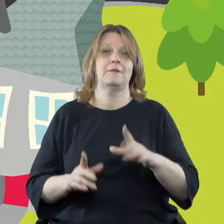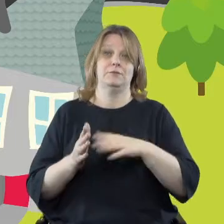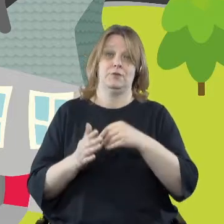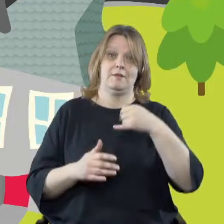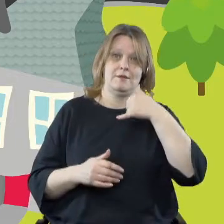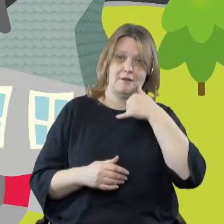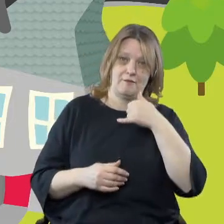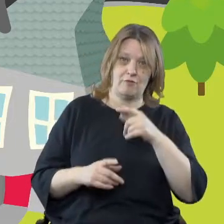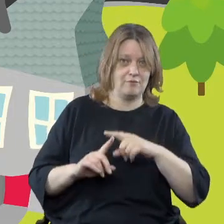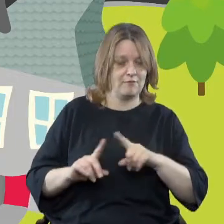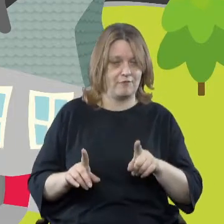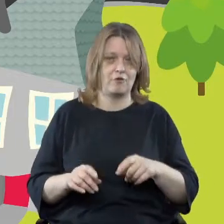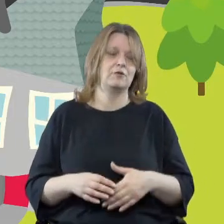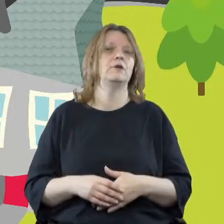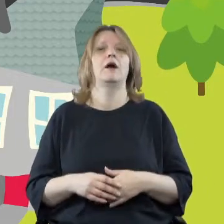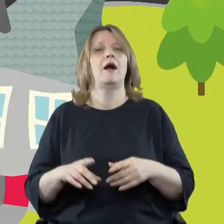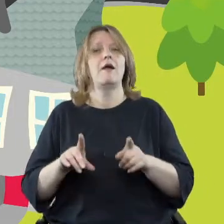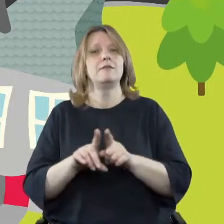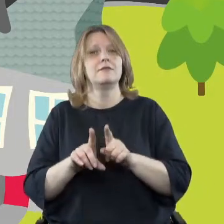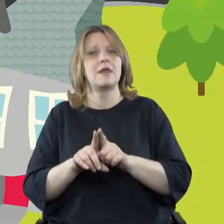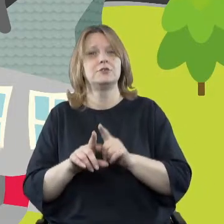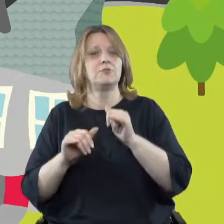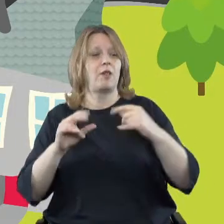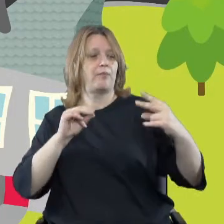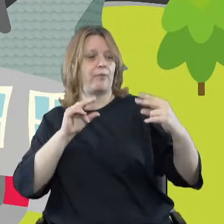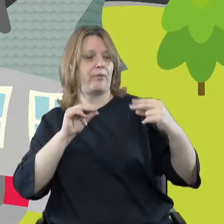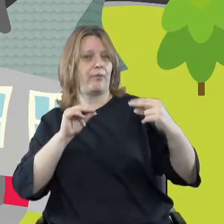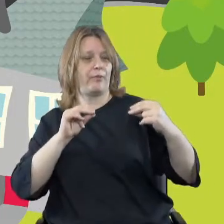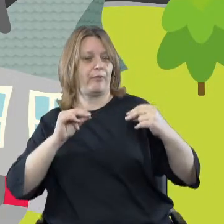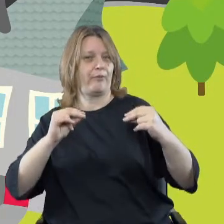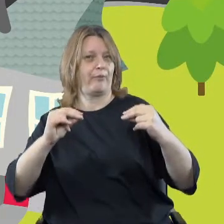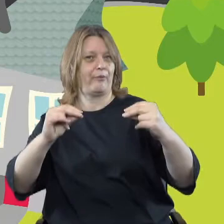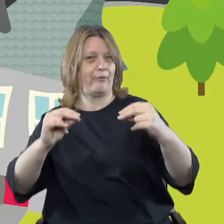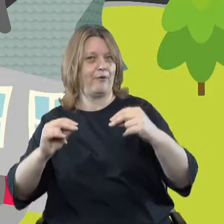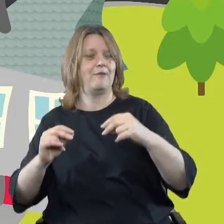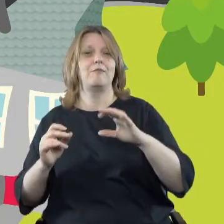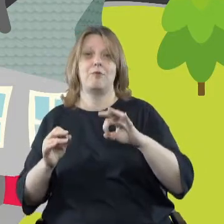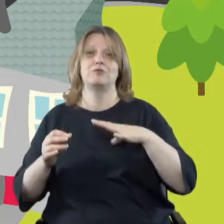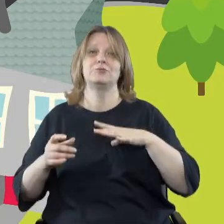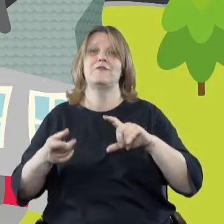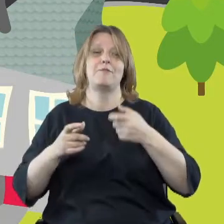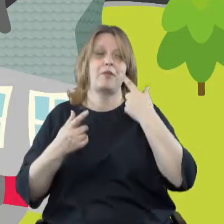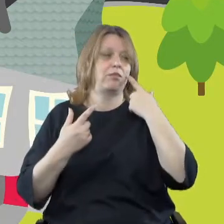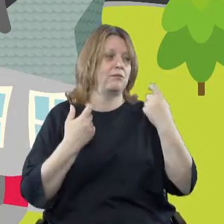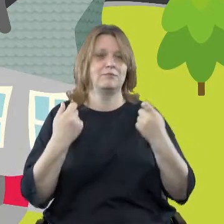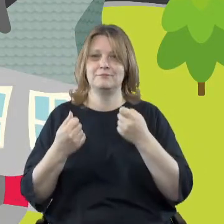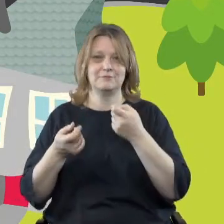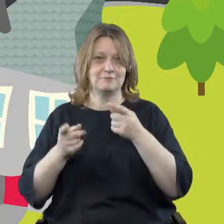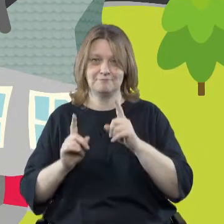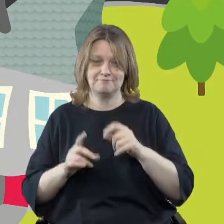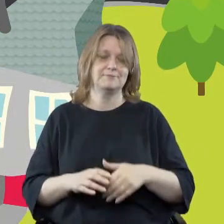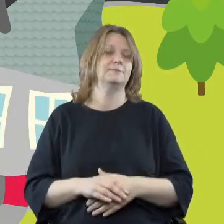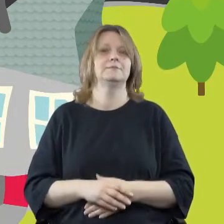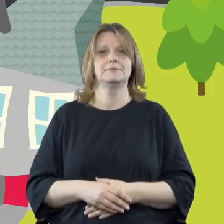telefon. Nie powinniście też przechodząc rozmawiać między sobą na pasach, bo może dojść niestety do